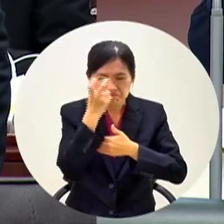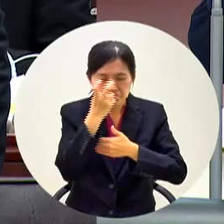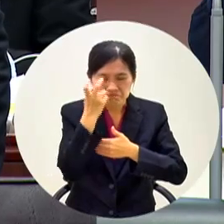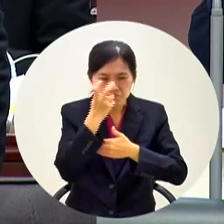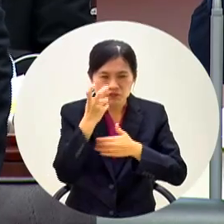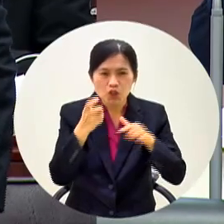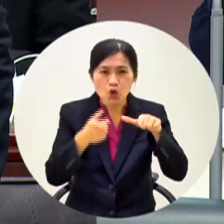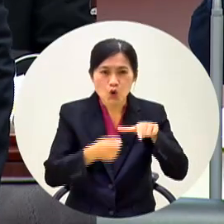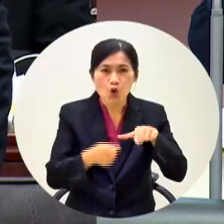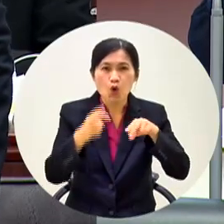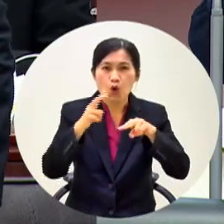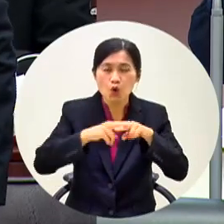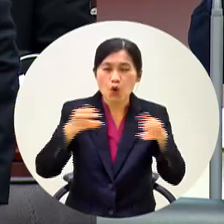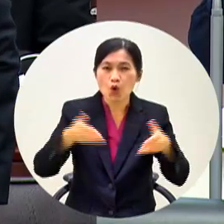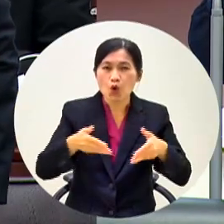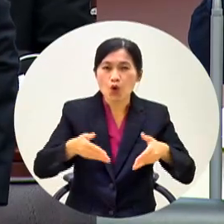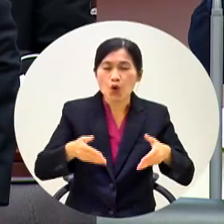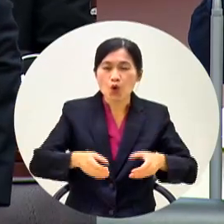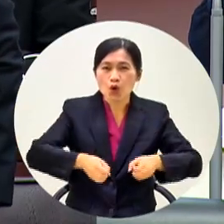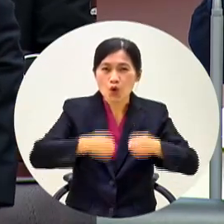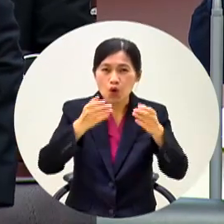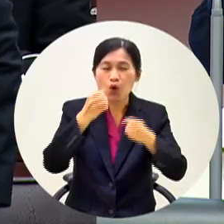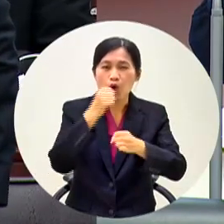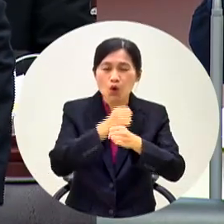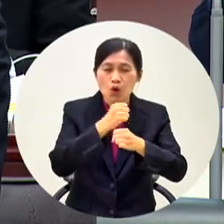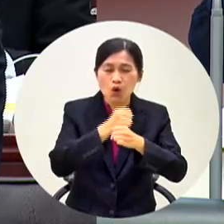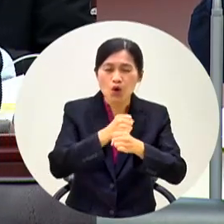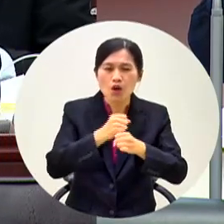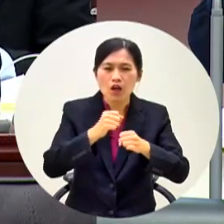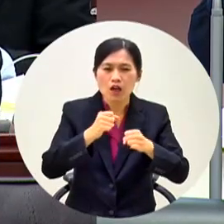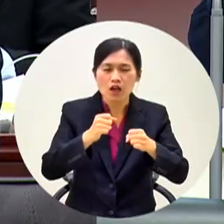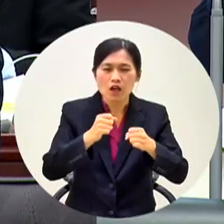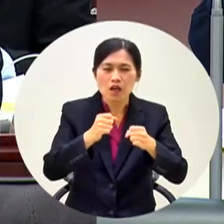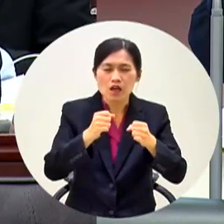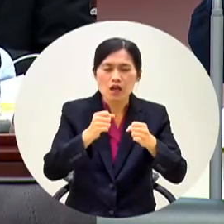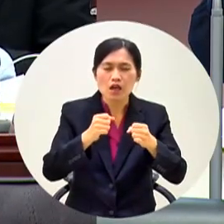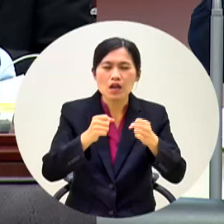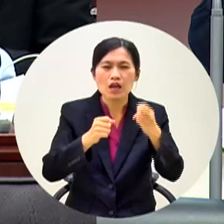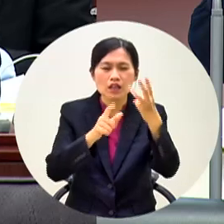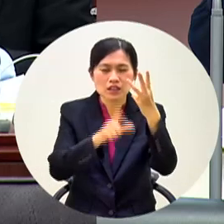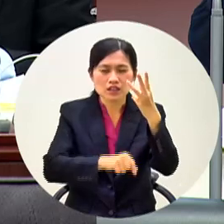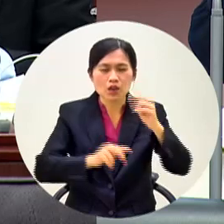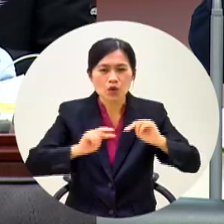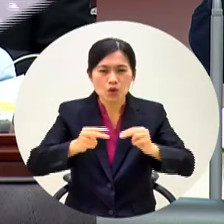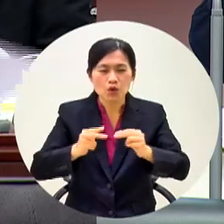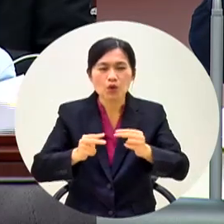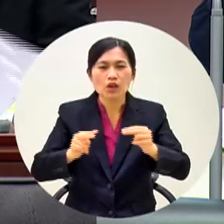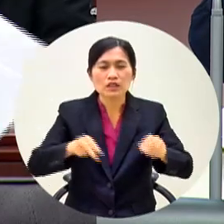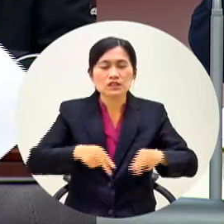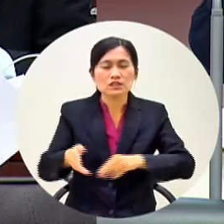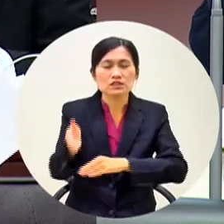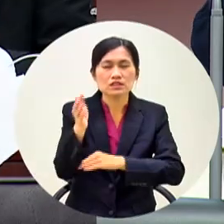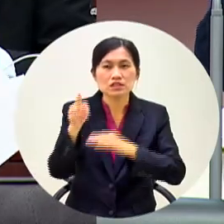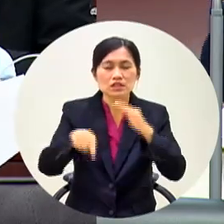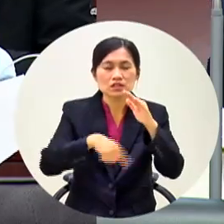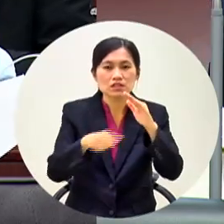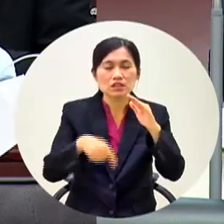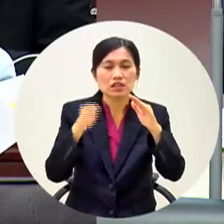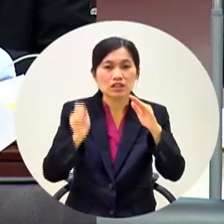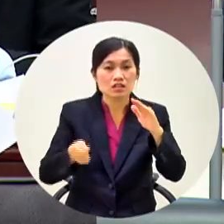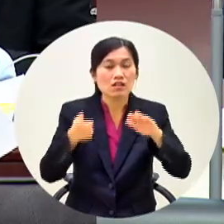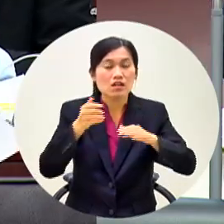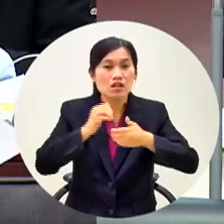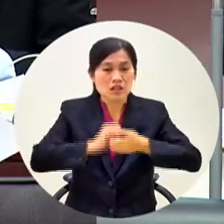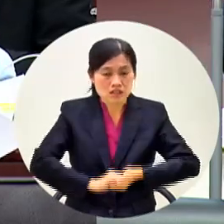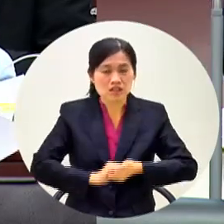的这些施行，到3月的时候，我们会修正，然后行政院核定迁村的计划书。 那从草案